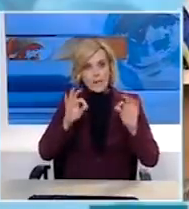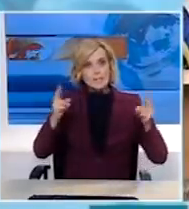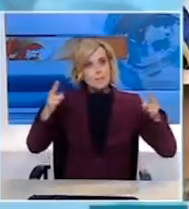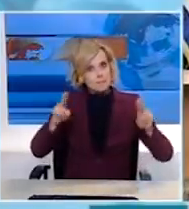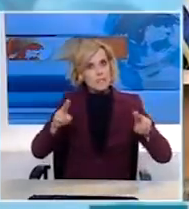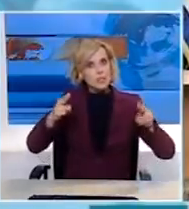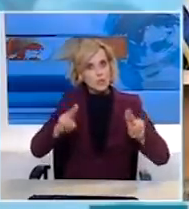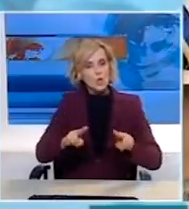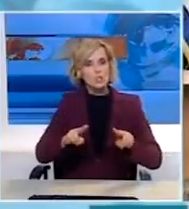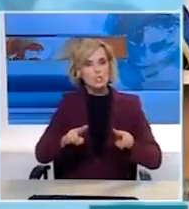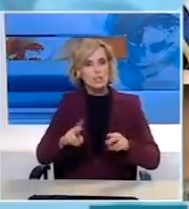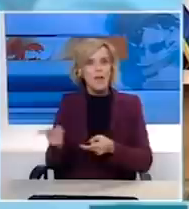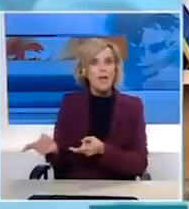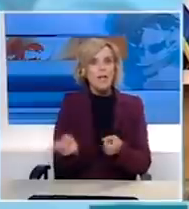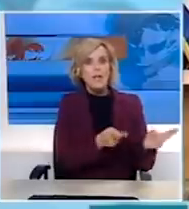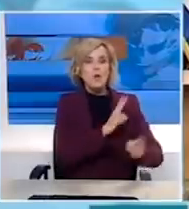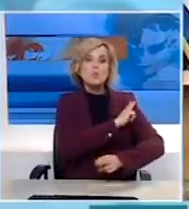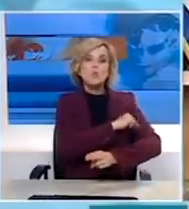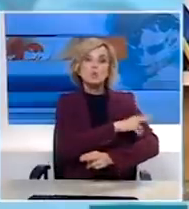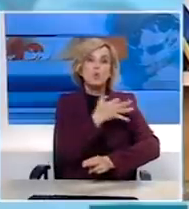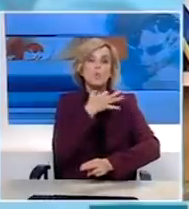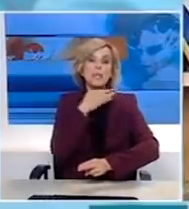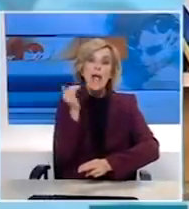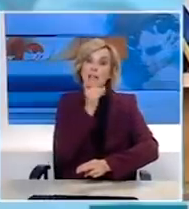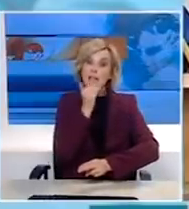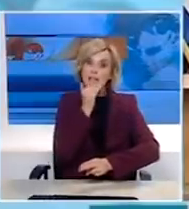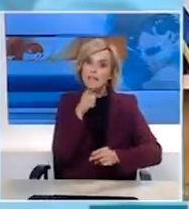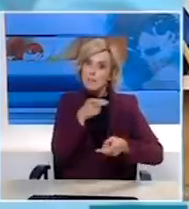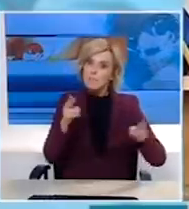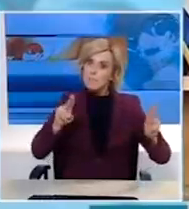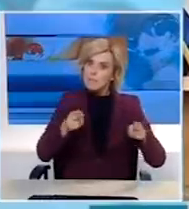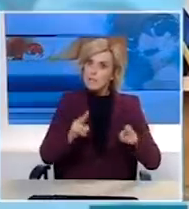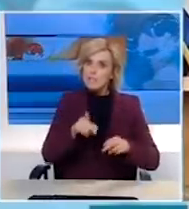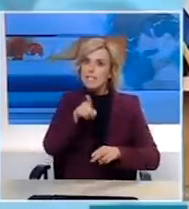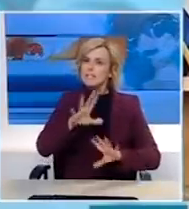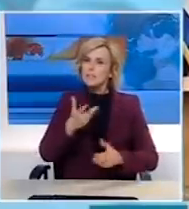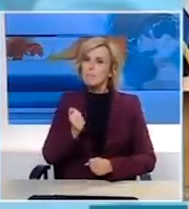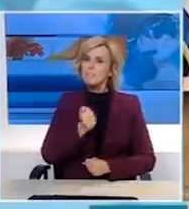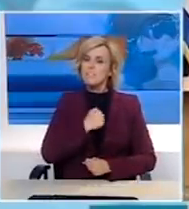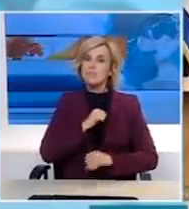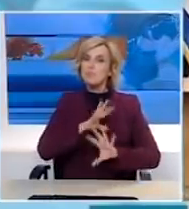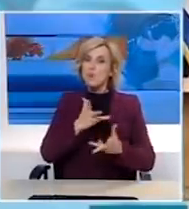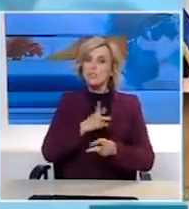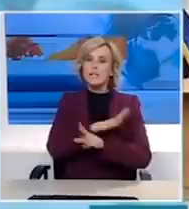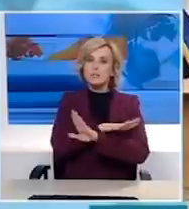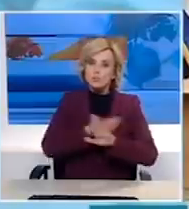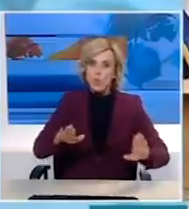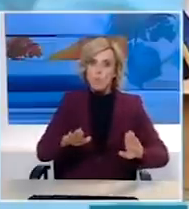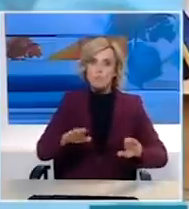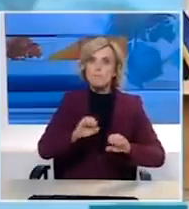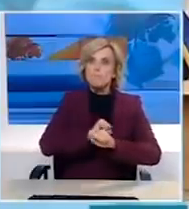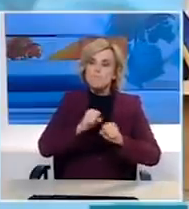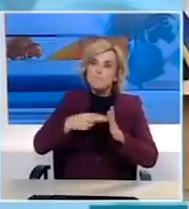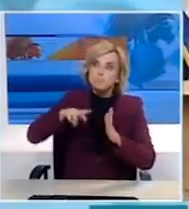μειωμένος αριθμός εισαγωγών σε εντατικές. Εσείς πότε τοποθετείτε χρονικά την κορύφωση της επιδημίας στη χώρα μας και ποια είναι τα